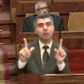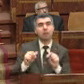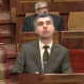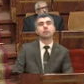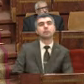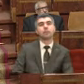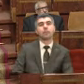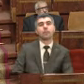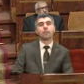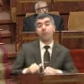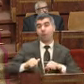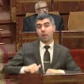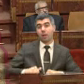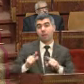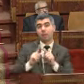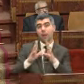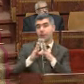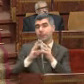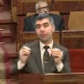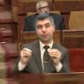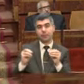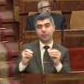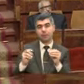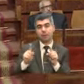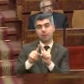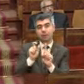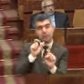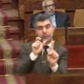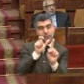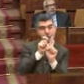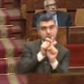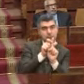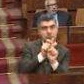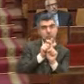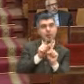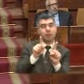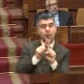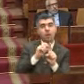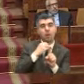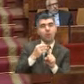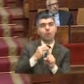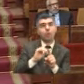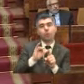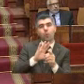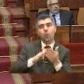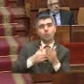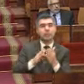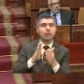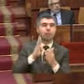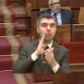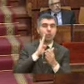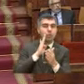سيدة الوزيرة، هناك غياب استهداف حسب دول الاستقبال. الجهد مركز فقط في بلجيكا وإسبانيا